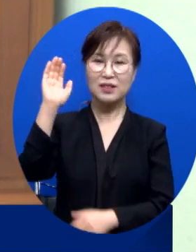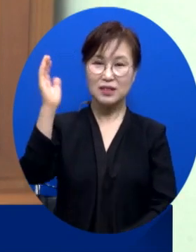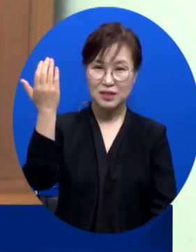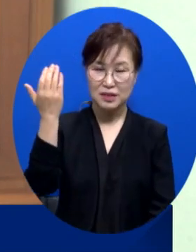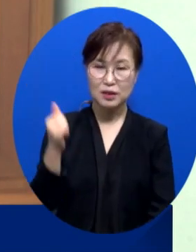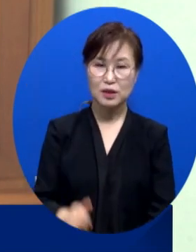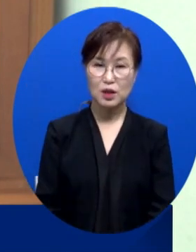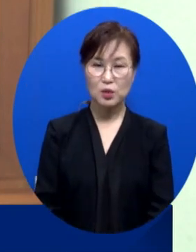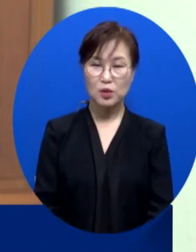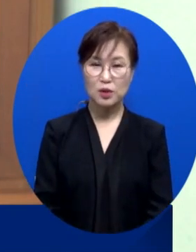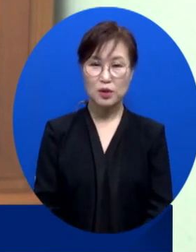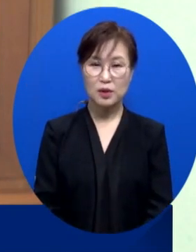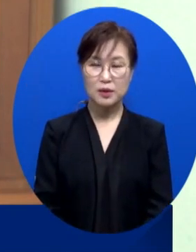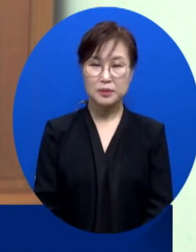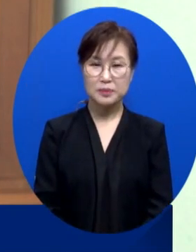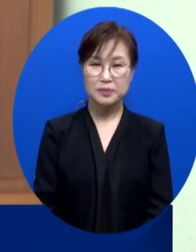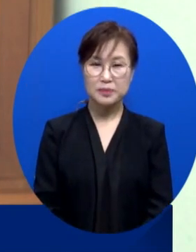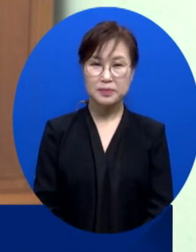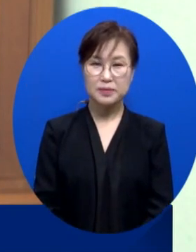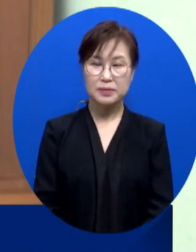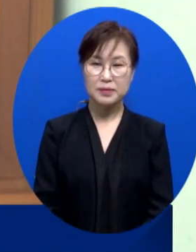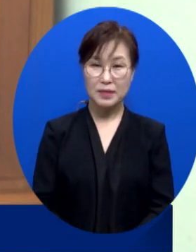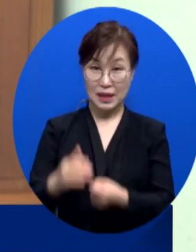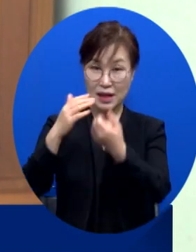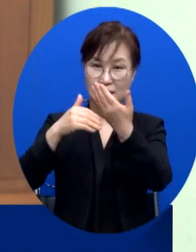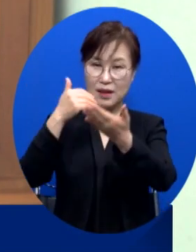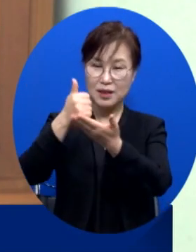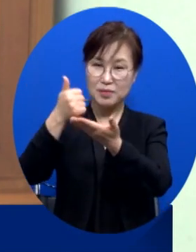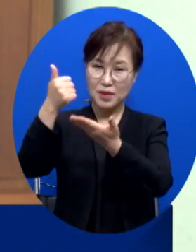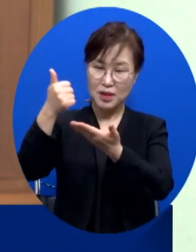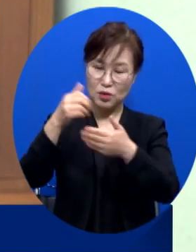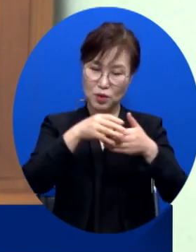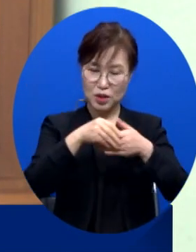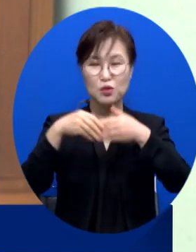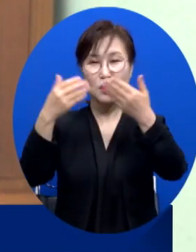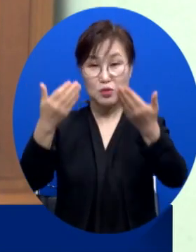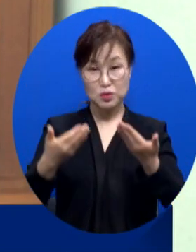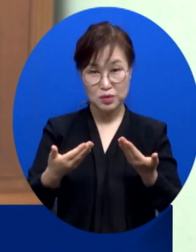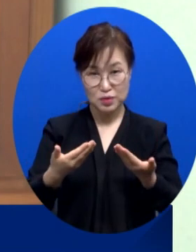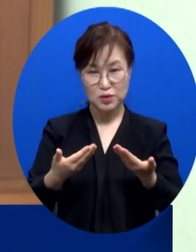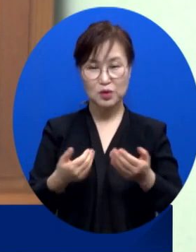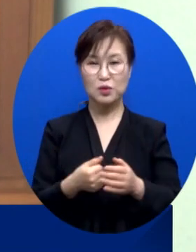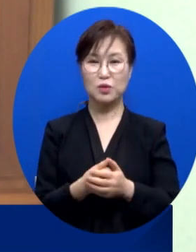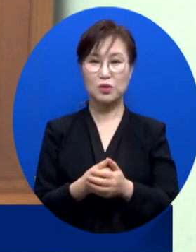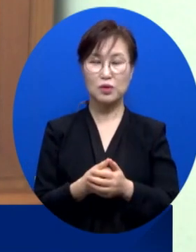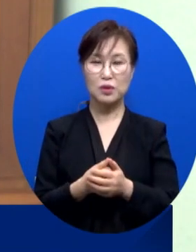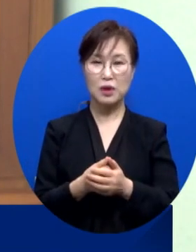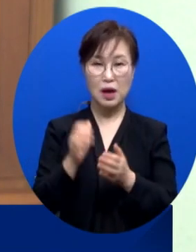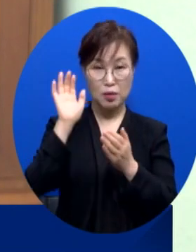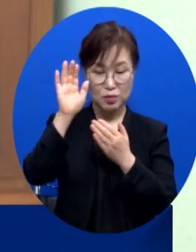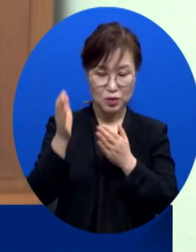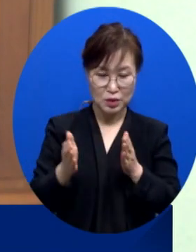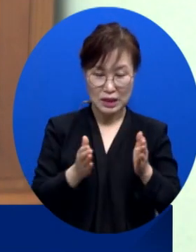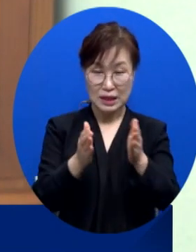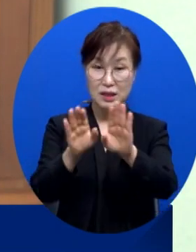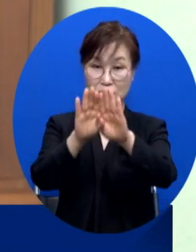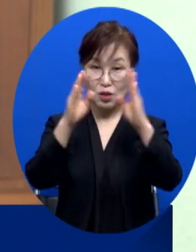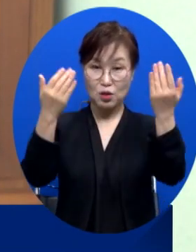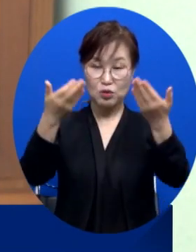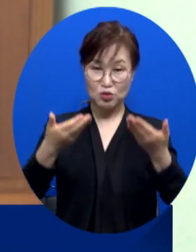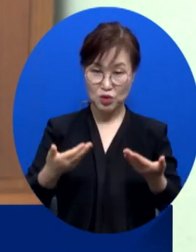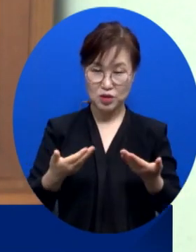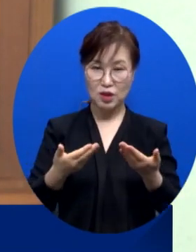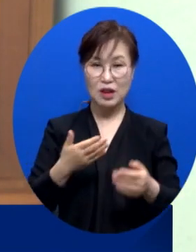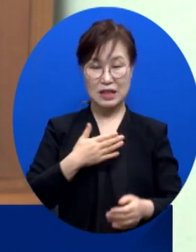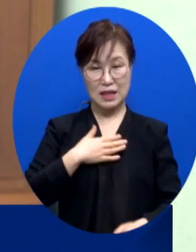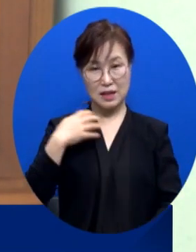그리고 무엇보다도 정말 하나님 인도이신 것 같고 또 길을 열어주신 만큼 제